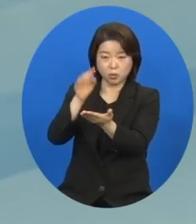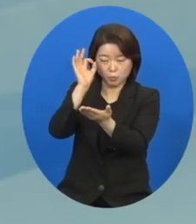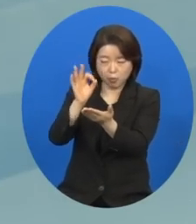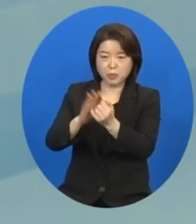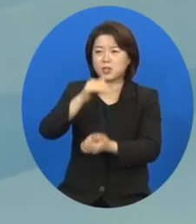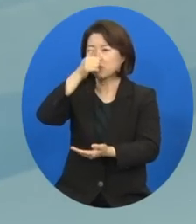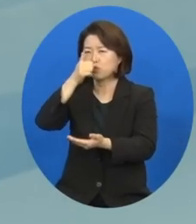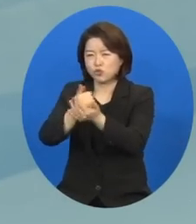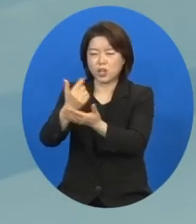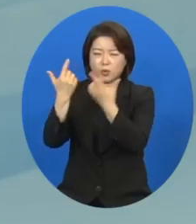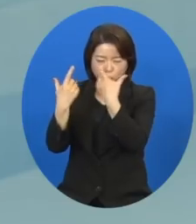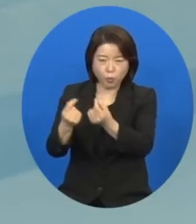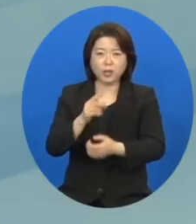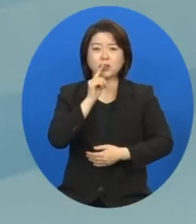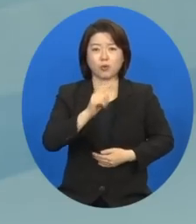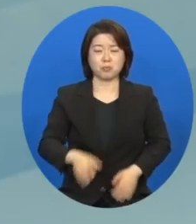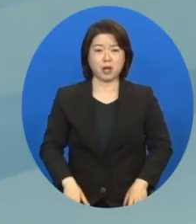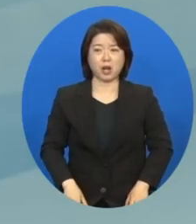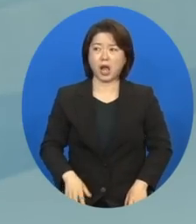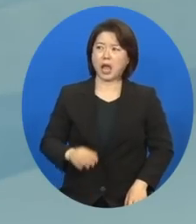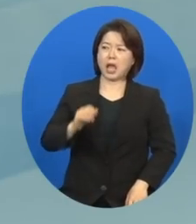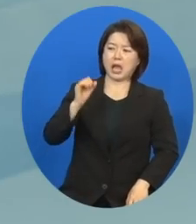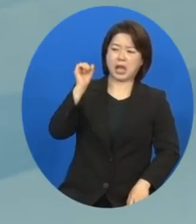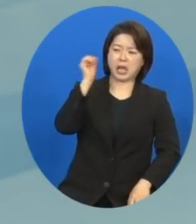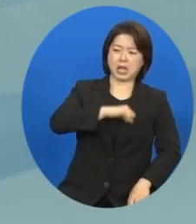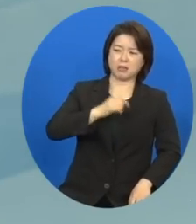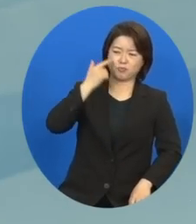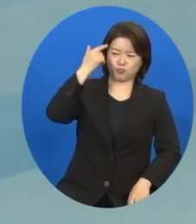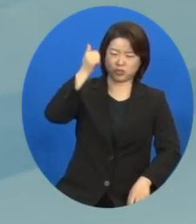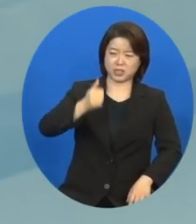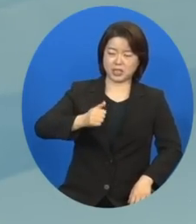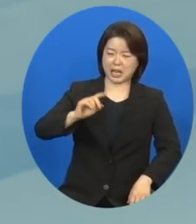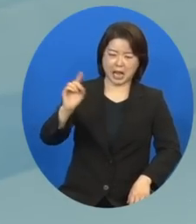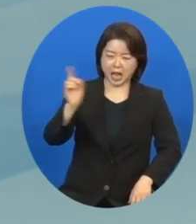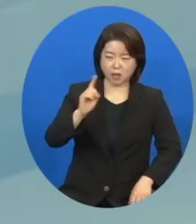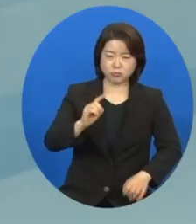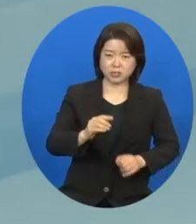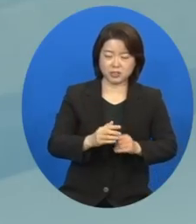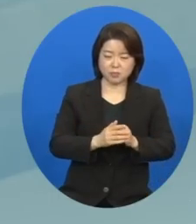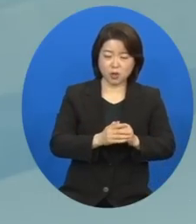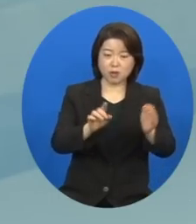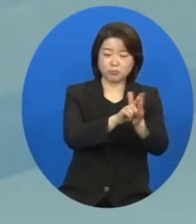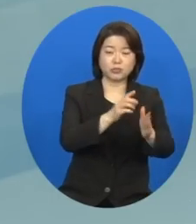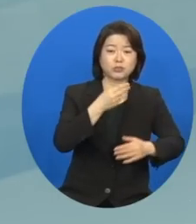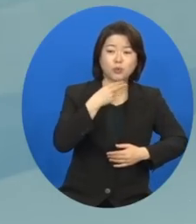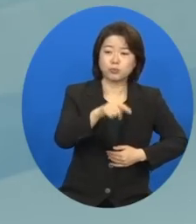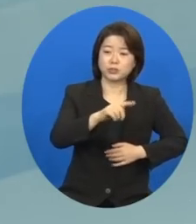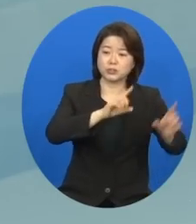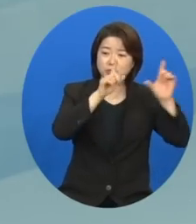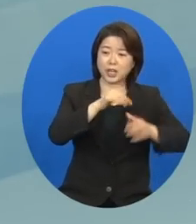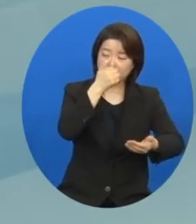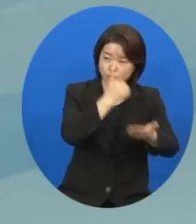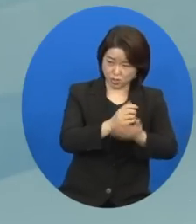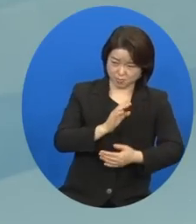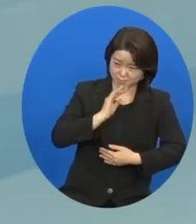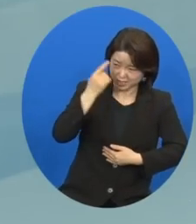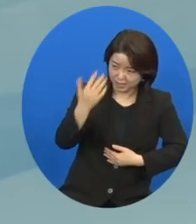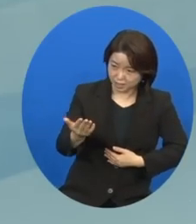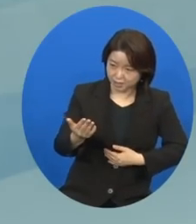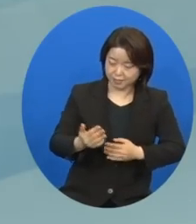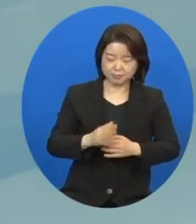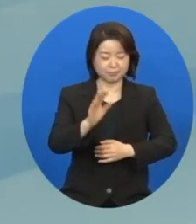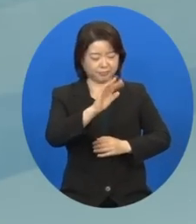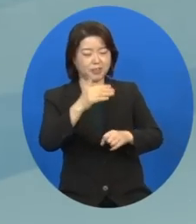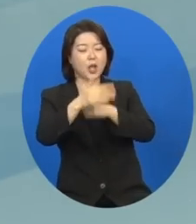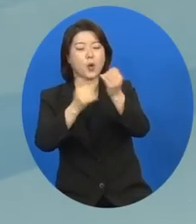거예요. 아, 목사님 아무리 그래도 그렇지 믿음이 없이 산다고 해서 그게 죄입니까? 성경이 뭐라고 되어 있냐면요,